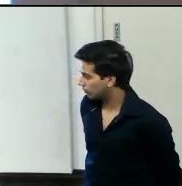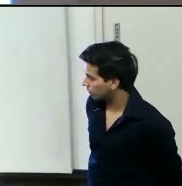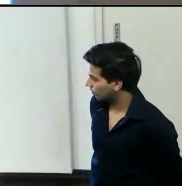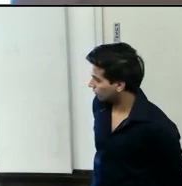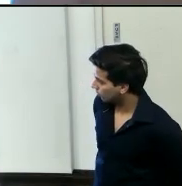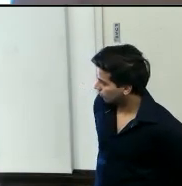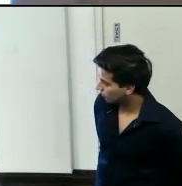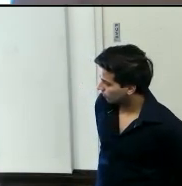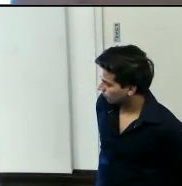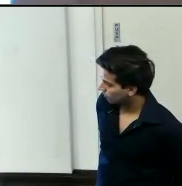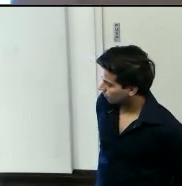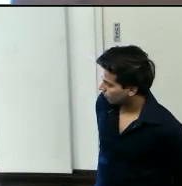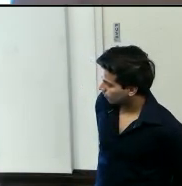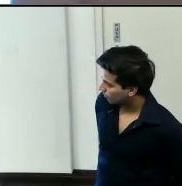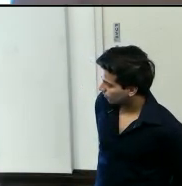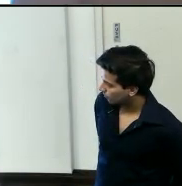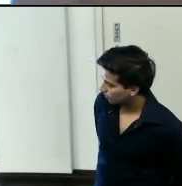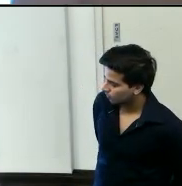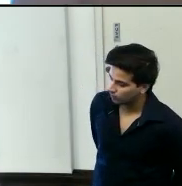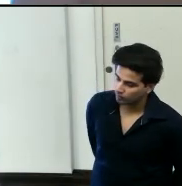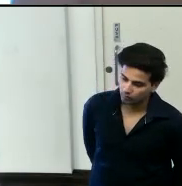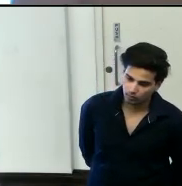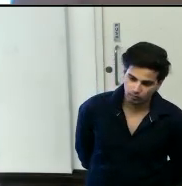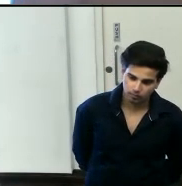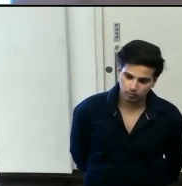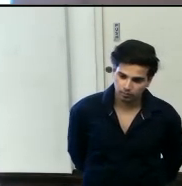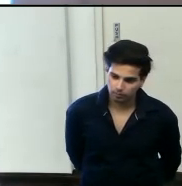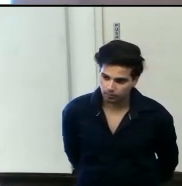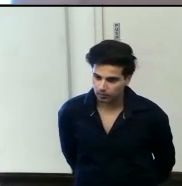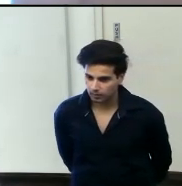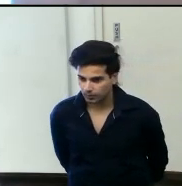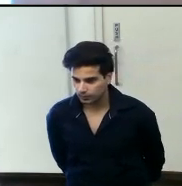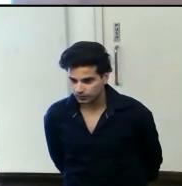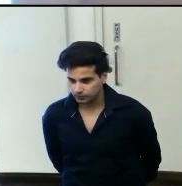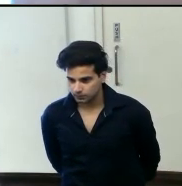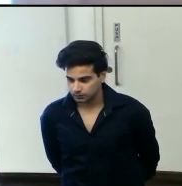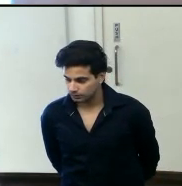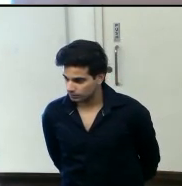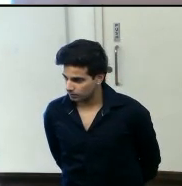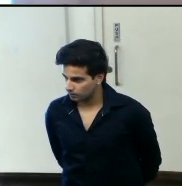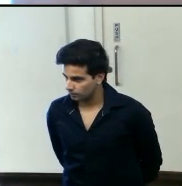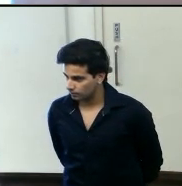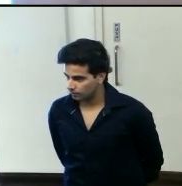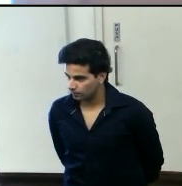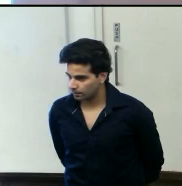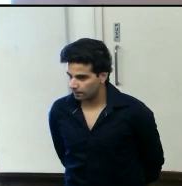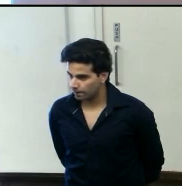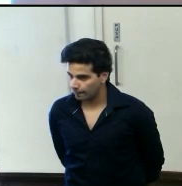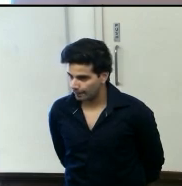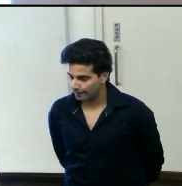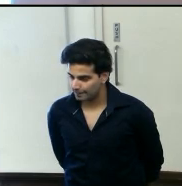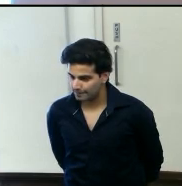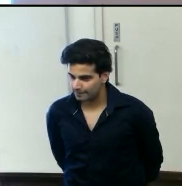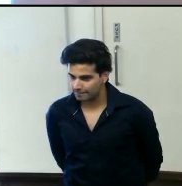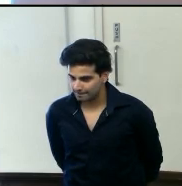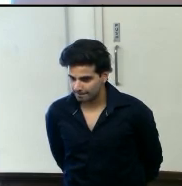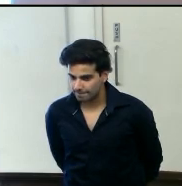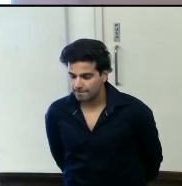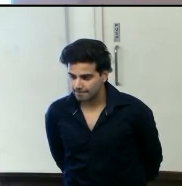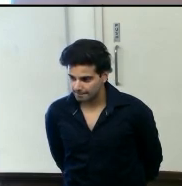ಕೆಲವು ಸಲ ತಲೆನಲ್ಲಿ ಈ ಮಾತುಕತೆ ನಡೀತಾ ಇರುತ್ತೆ. ತೀರಾ ಏನು ಮಾತುಕತೆ